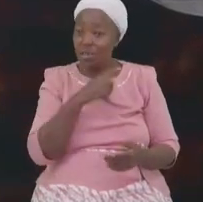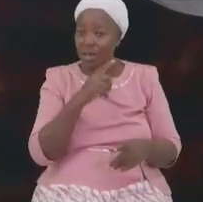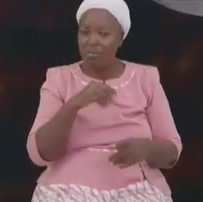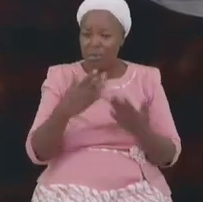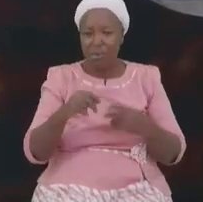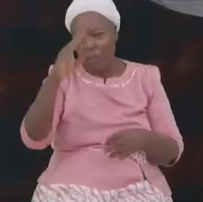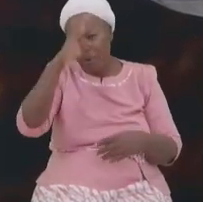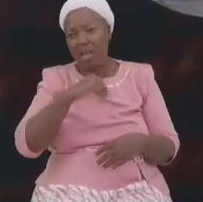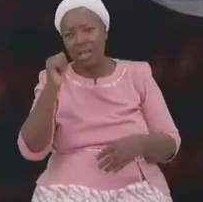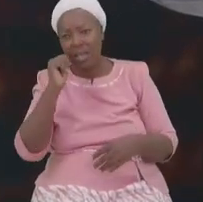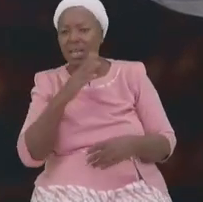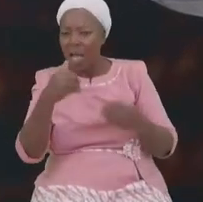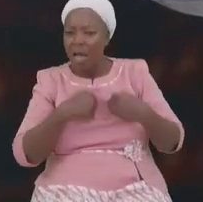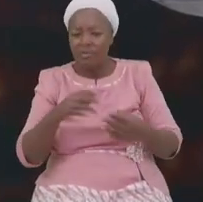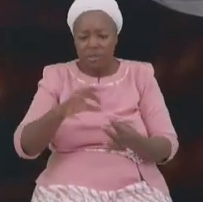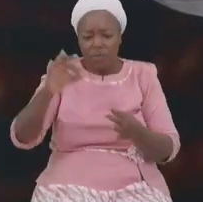Ils avaient des problèmes spirituels.